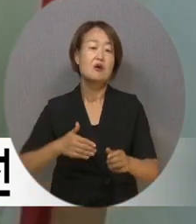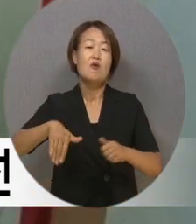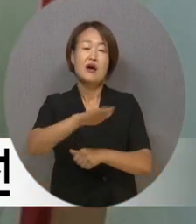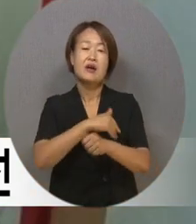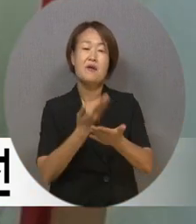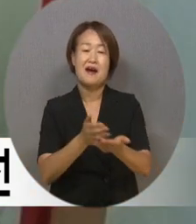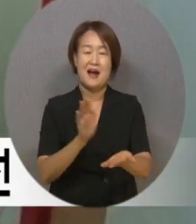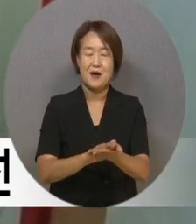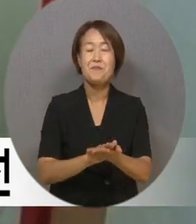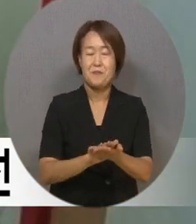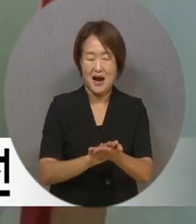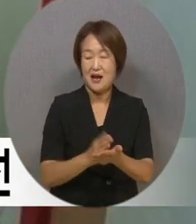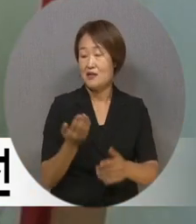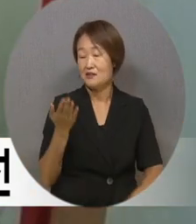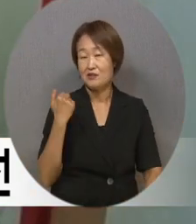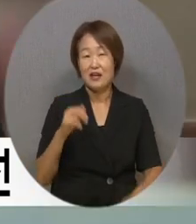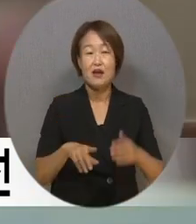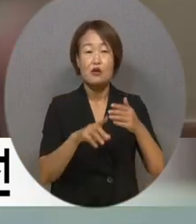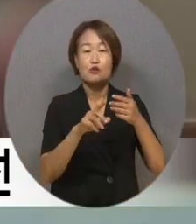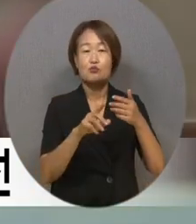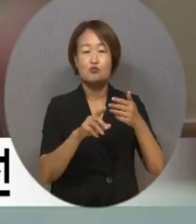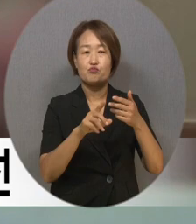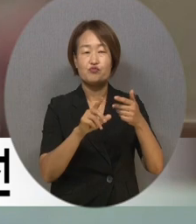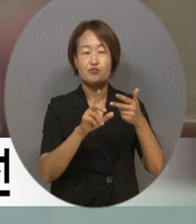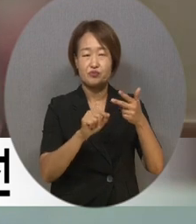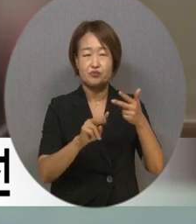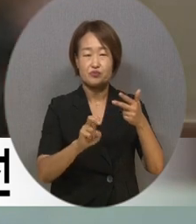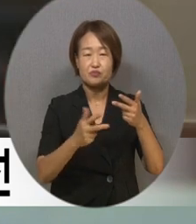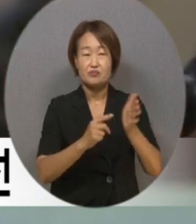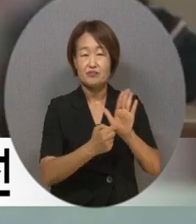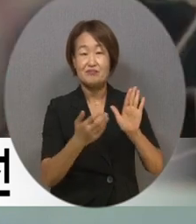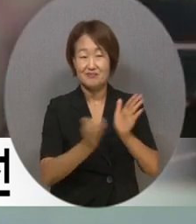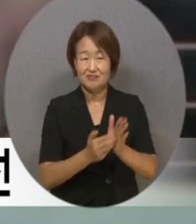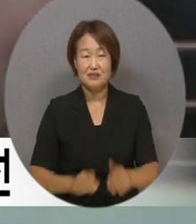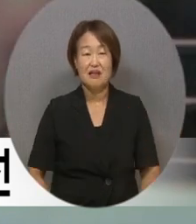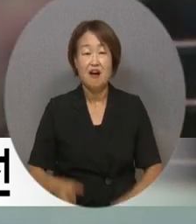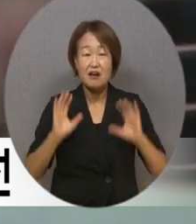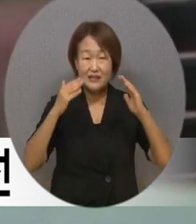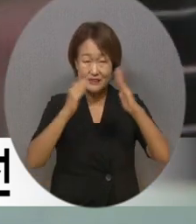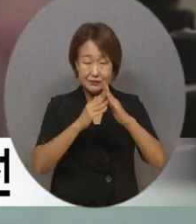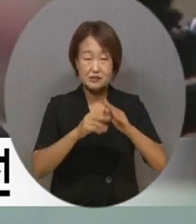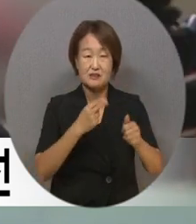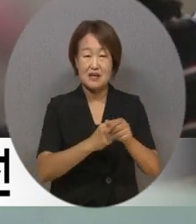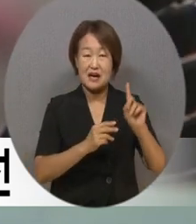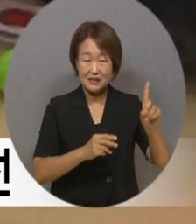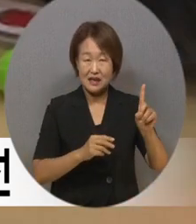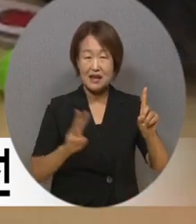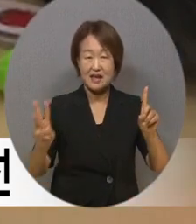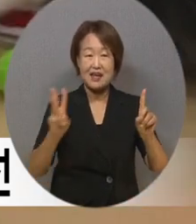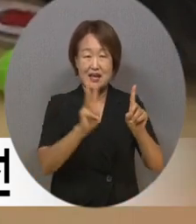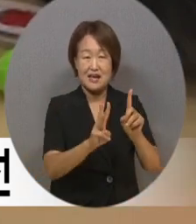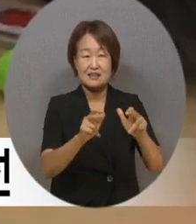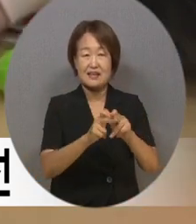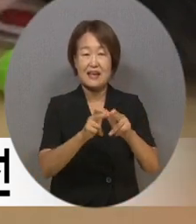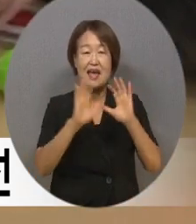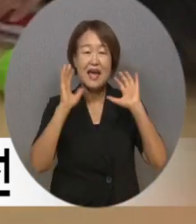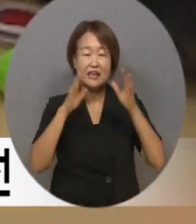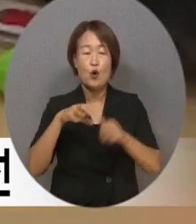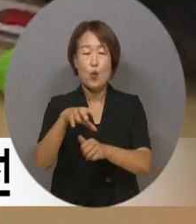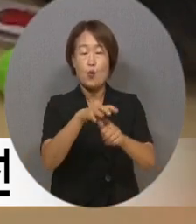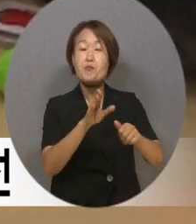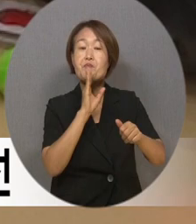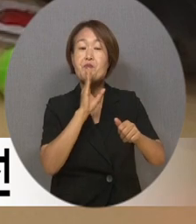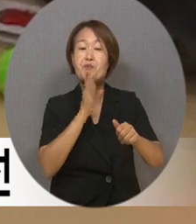환경을 개선했다고 지난달 27일 밝혔습니다 기존 어린이집에서는 교사 한 명당 3명의 장애 영유아를